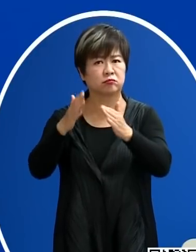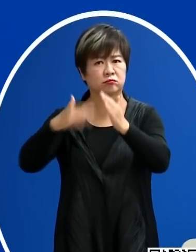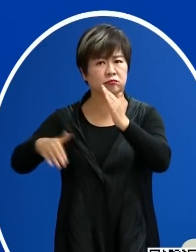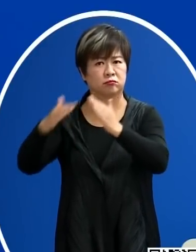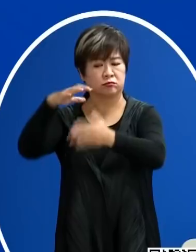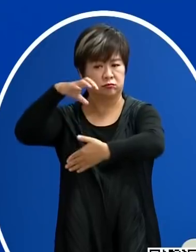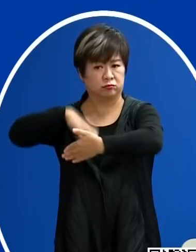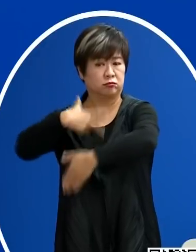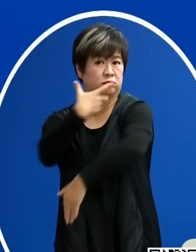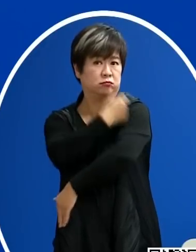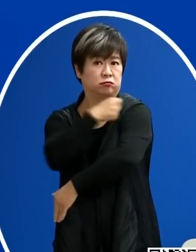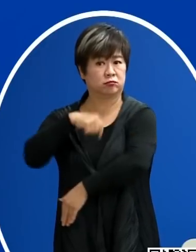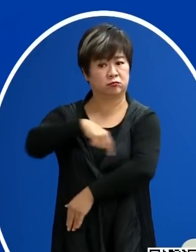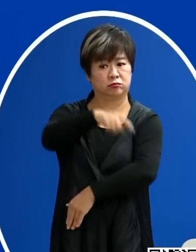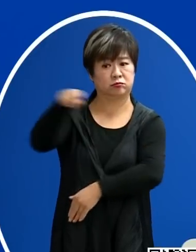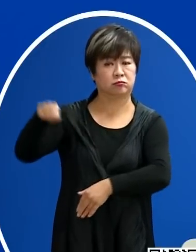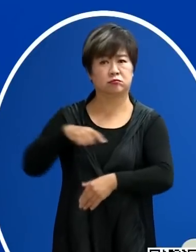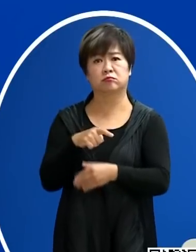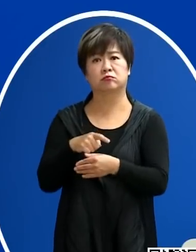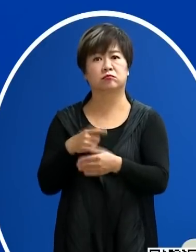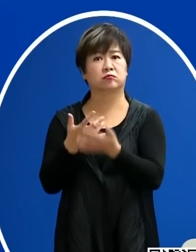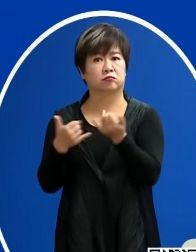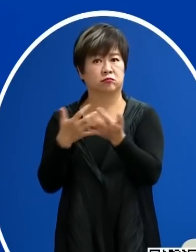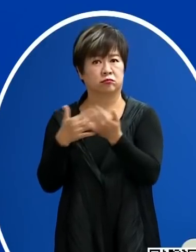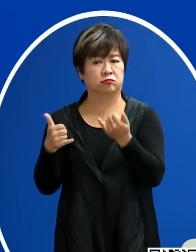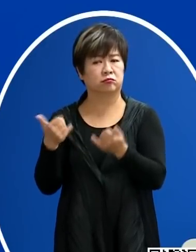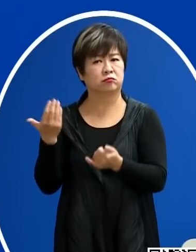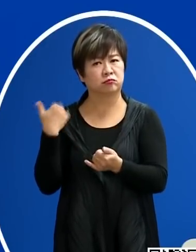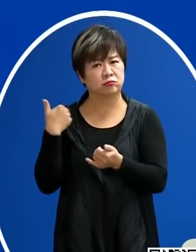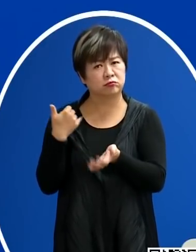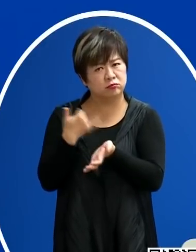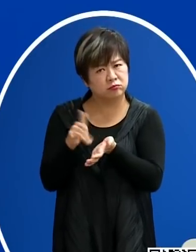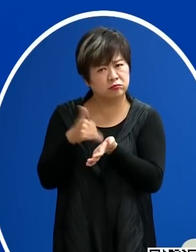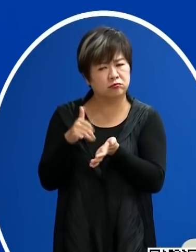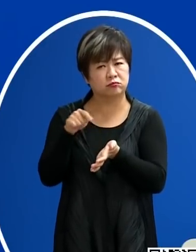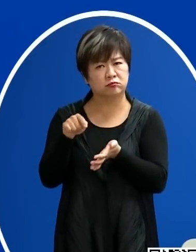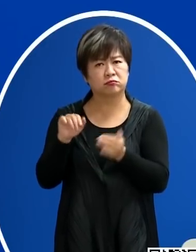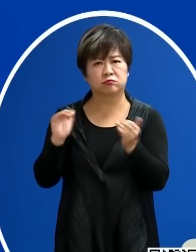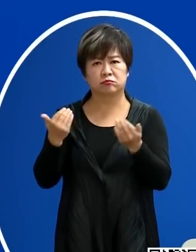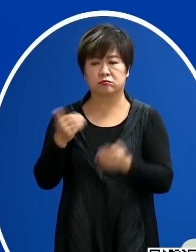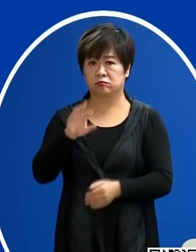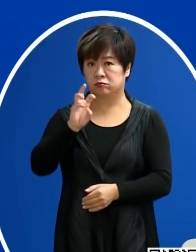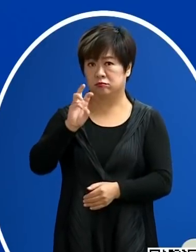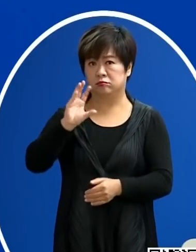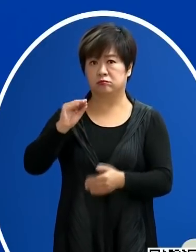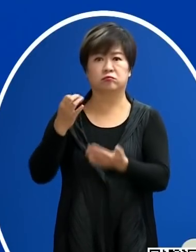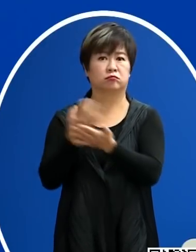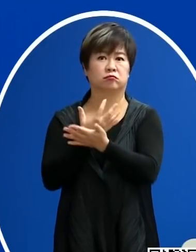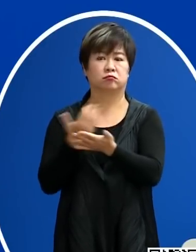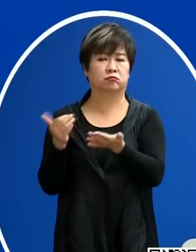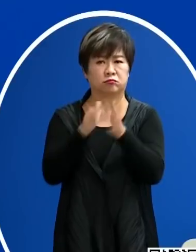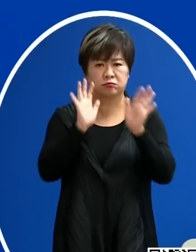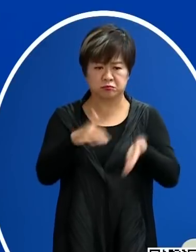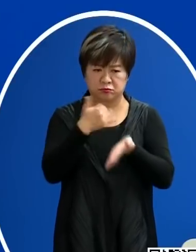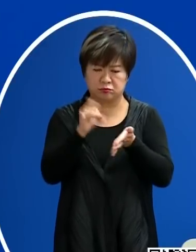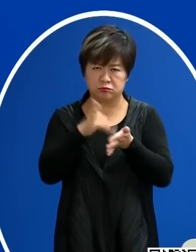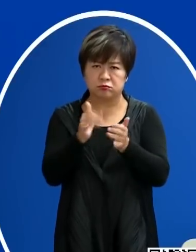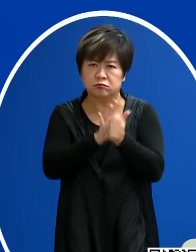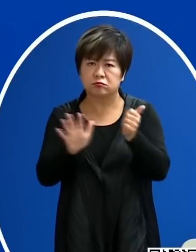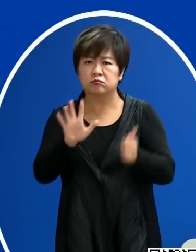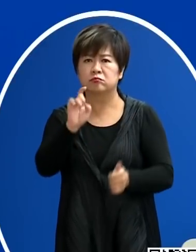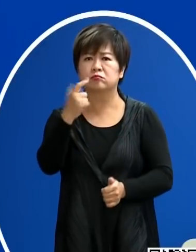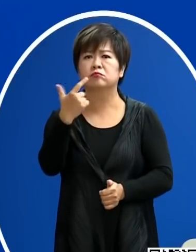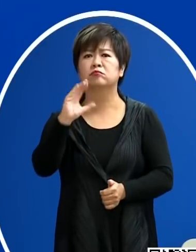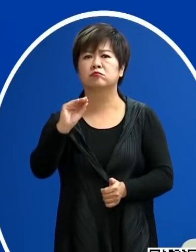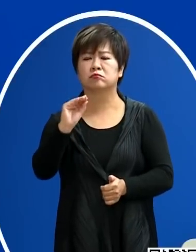园接种的这一块，它的影响我们先前估计会有30万，但到今天我们估计大概影